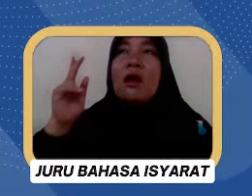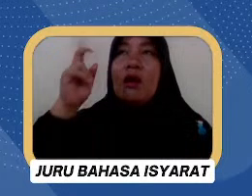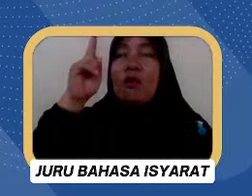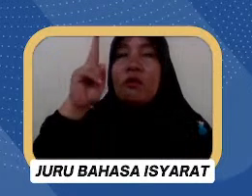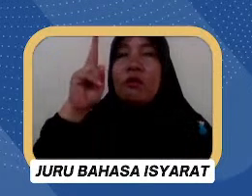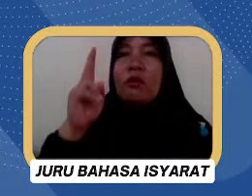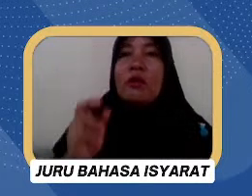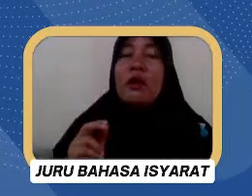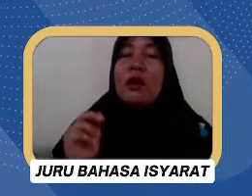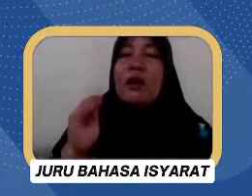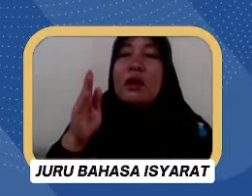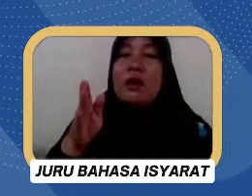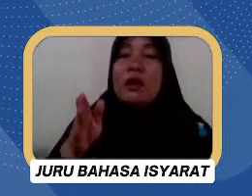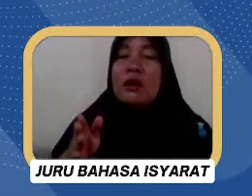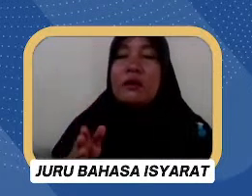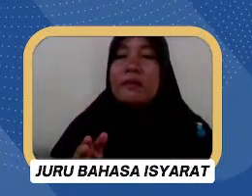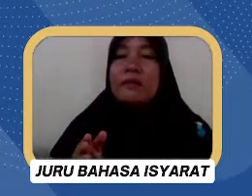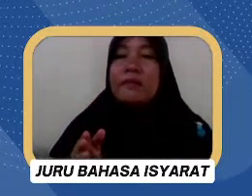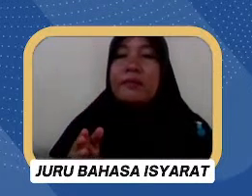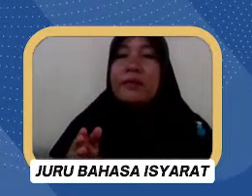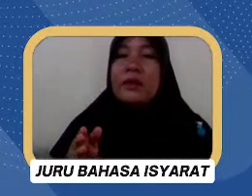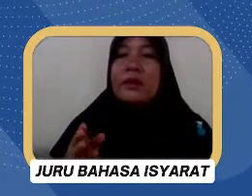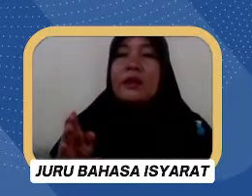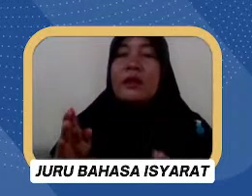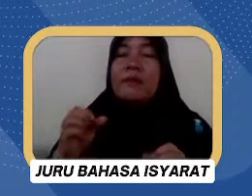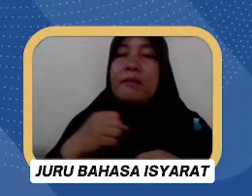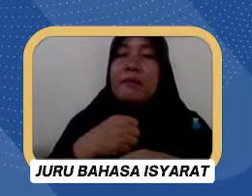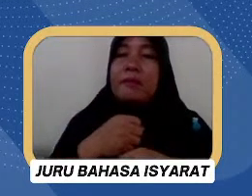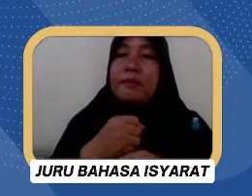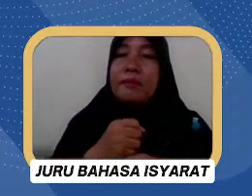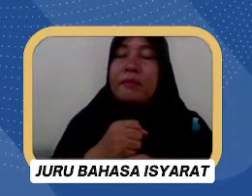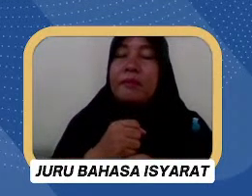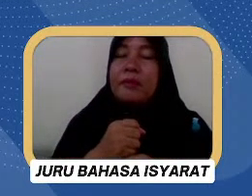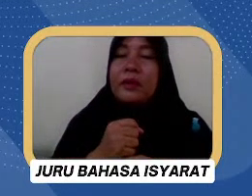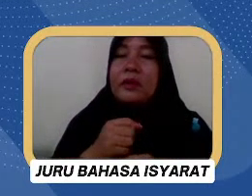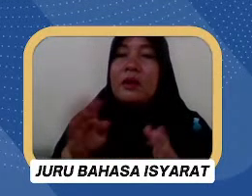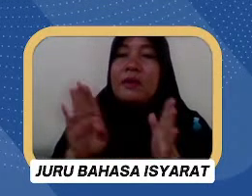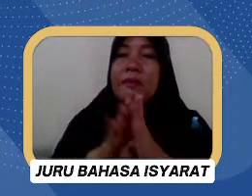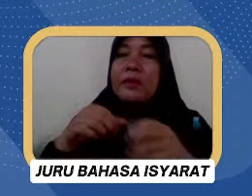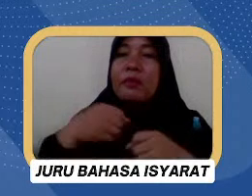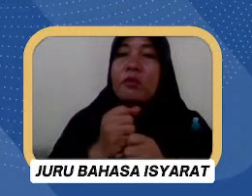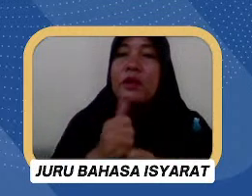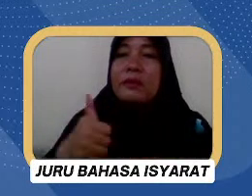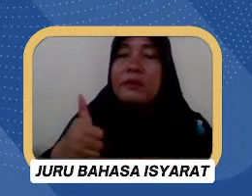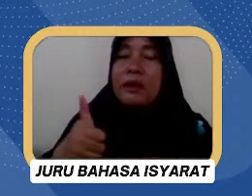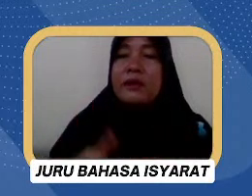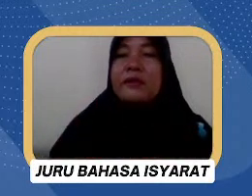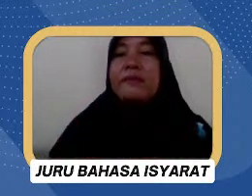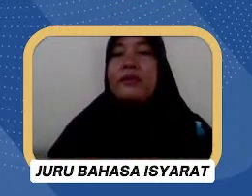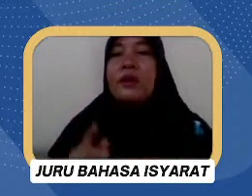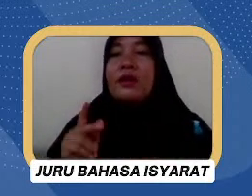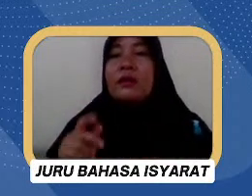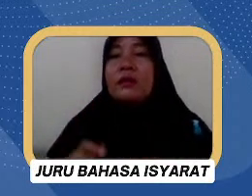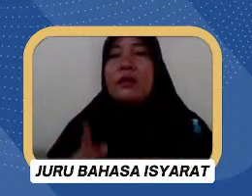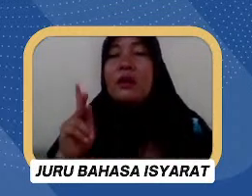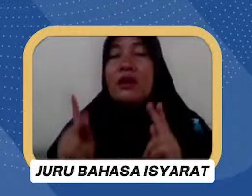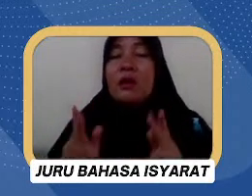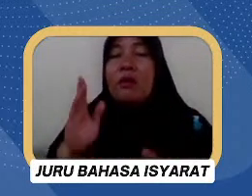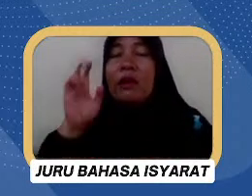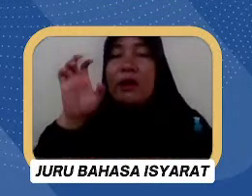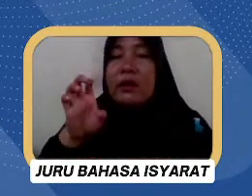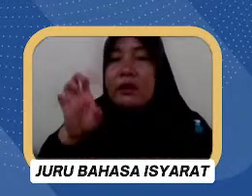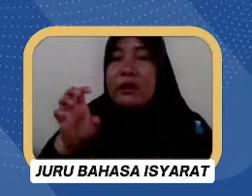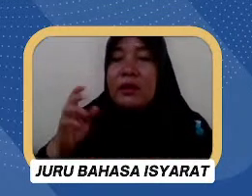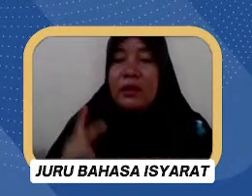Ta'ala, sehingga akan menuju apa yang namanya perilaku yang sopan, yang santun,